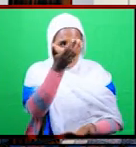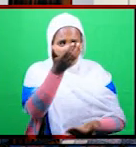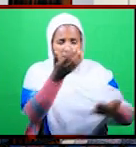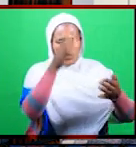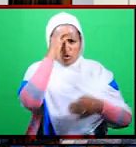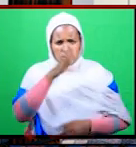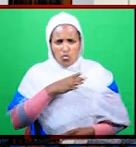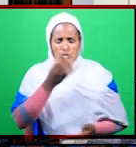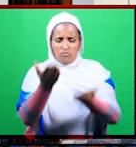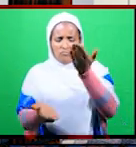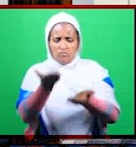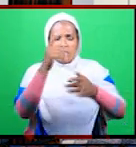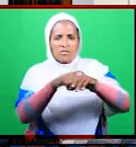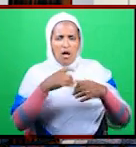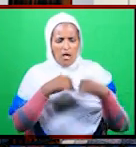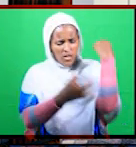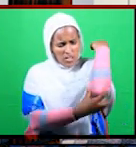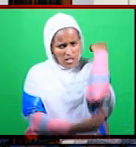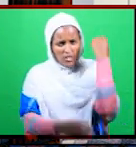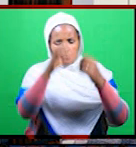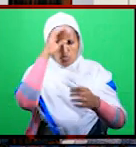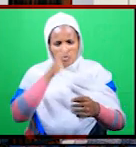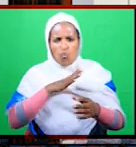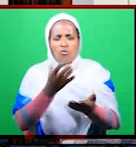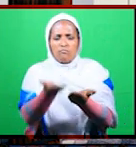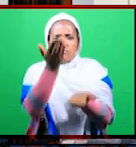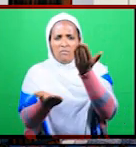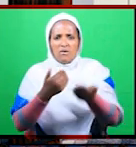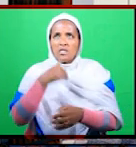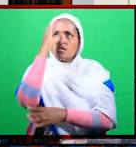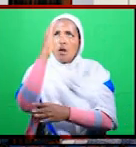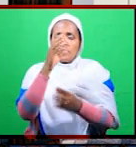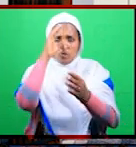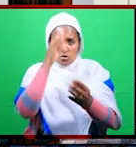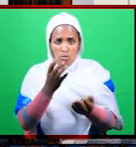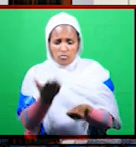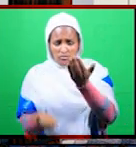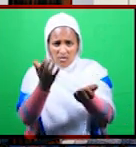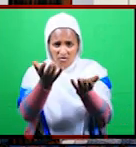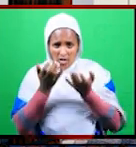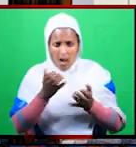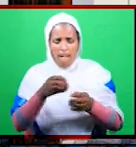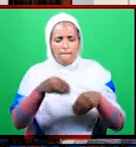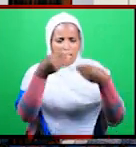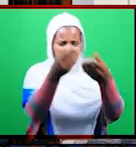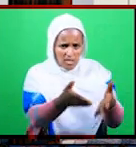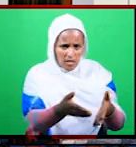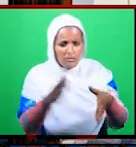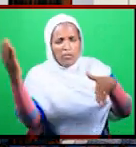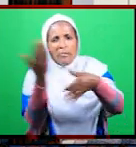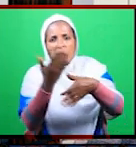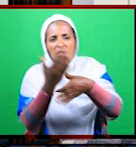ሀብት ሰው የሚመዘንበት ጊዜ አለ፣ ድህነትም ሰው የሚመዘንበት ጊዜ አለ። እግዚአብሔር ሰውን ለመመዘን ሲፈልግ በመስጠት